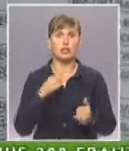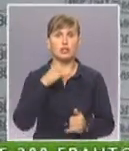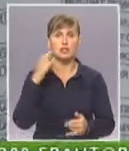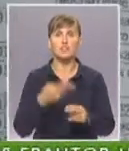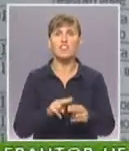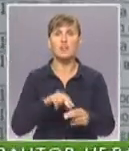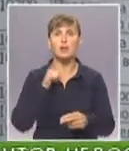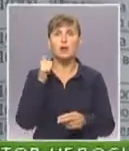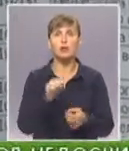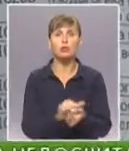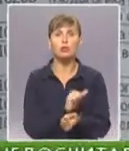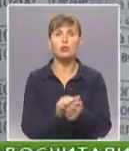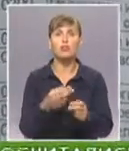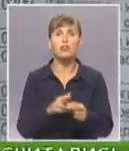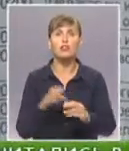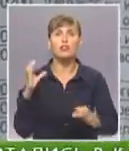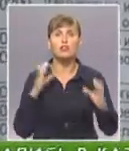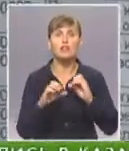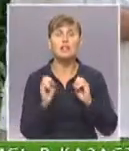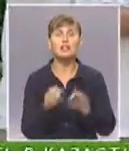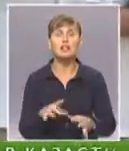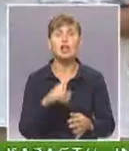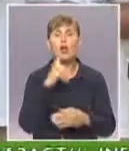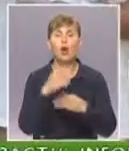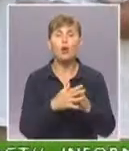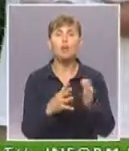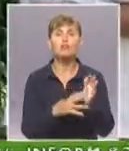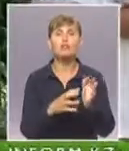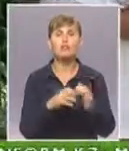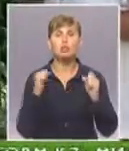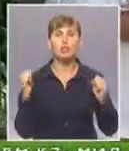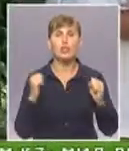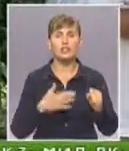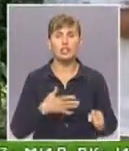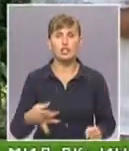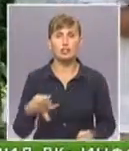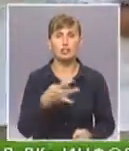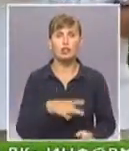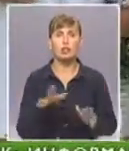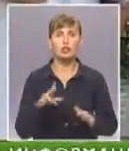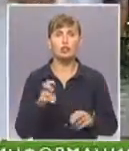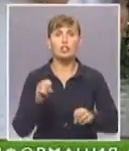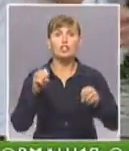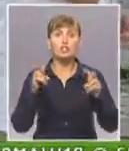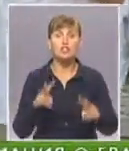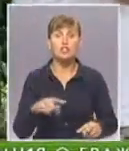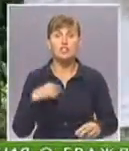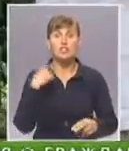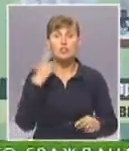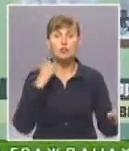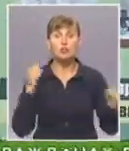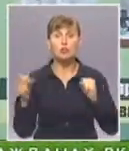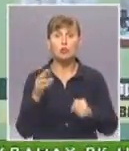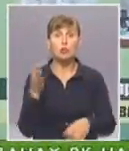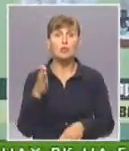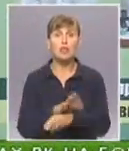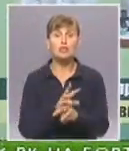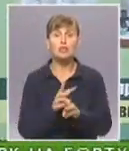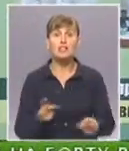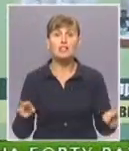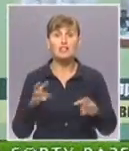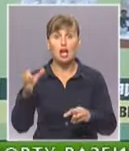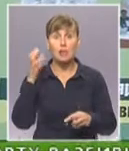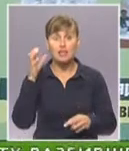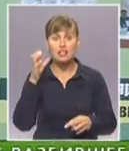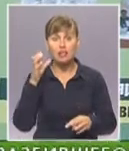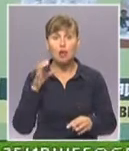этом году документы в этот вуз сдали около 900 спортсменов нашей республики. Только на специальность физическая культура по приказу министра образования